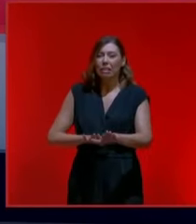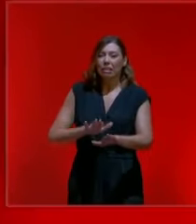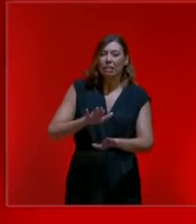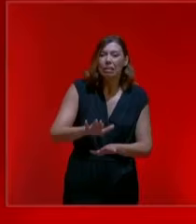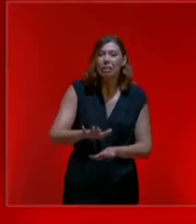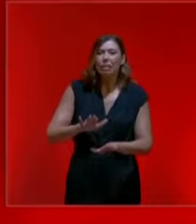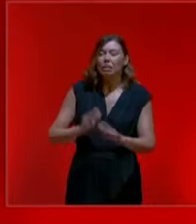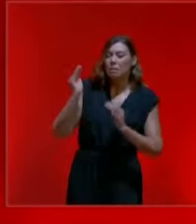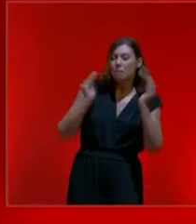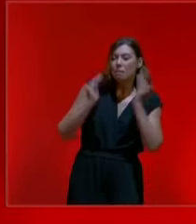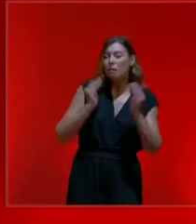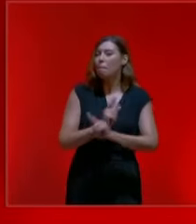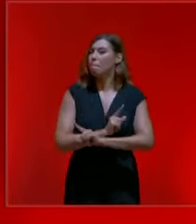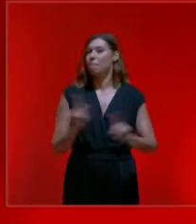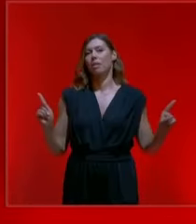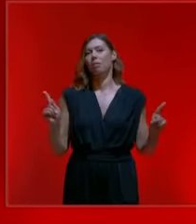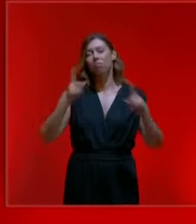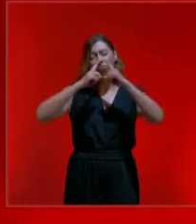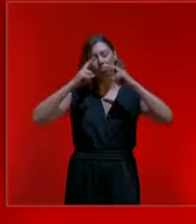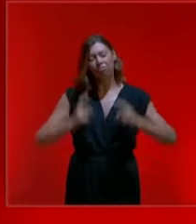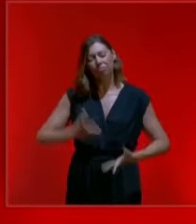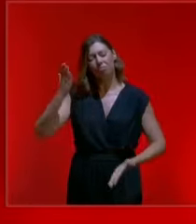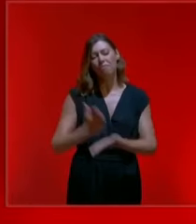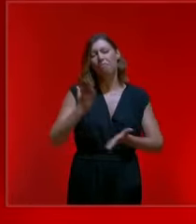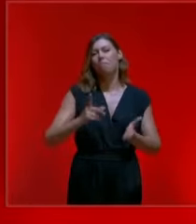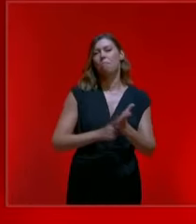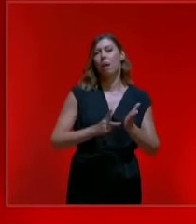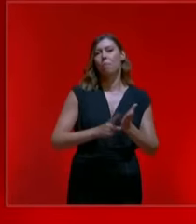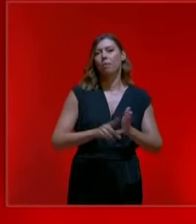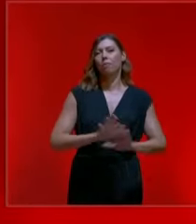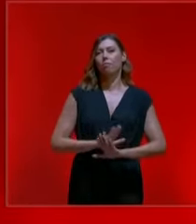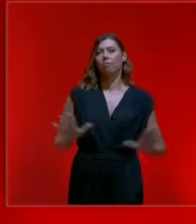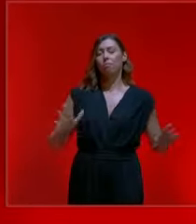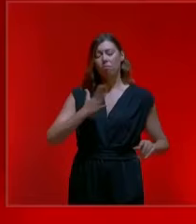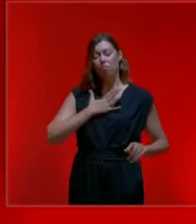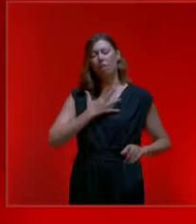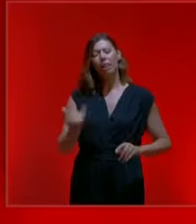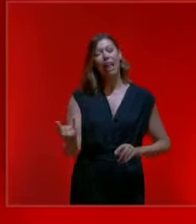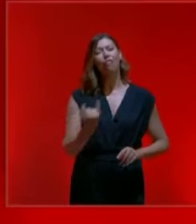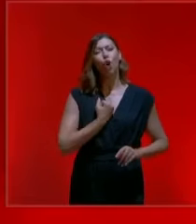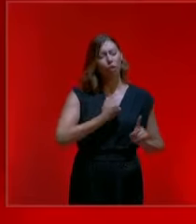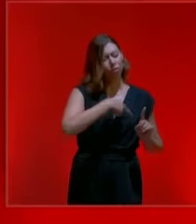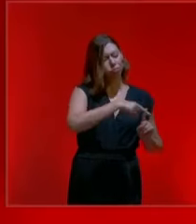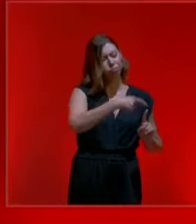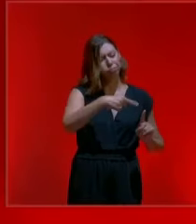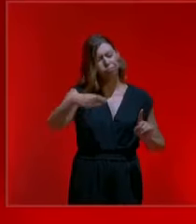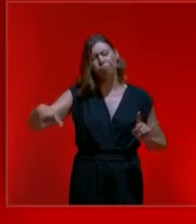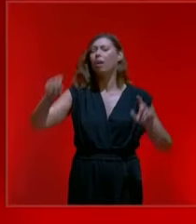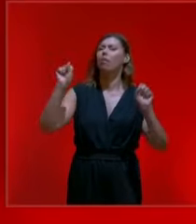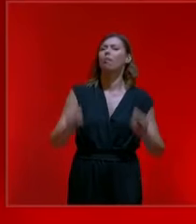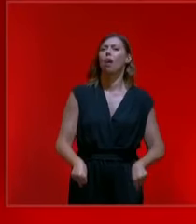Ανανεώνουμε λοιπόν την πλουραλιστική μας ταυτότητα. Αυτή είναι η ταυτότητά μας. Δεν συμφωνώ με τα επιχειρήματα που